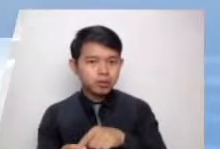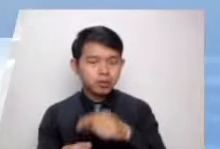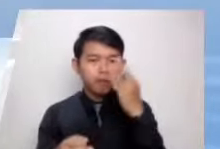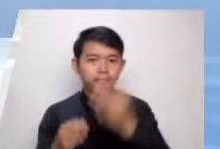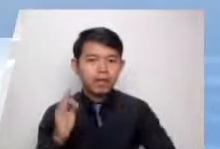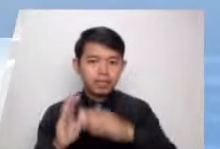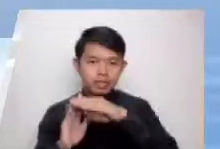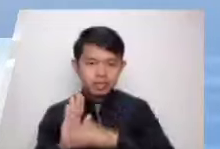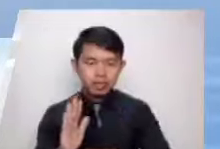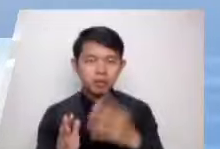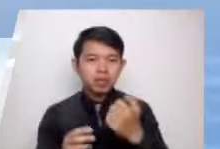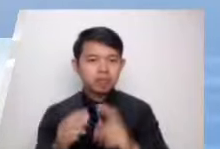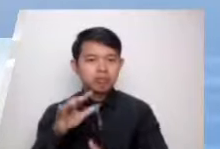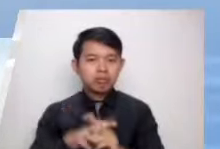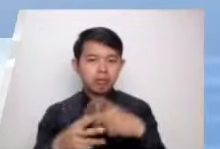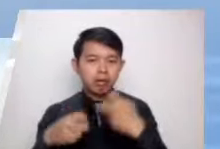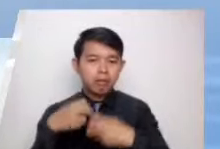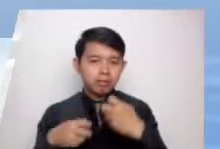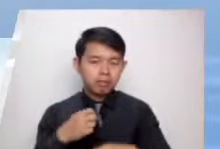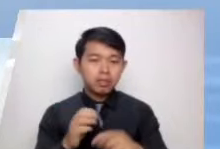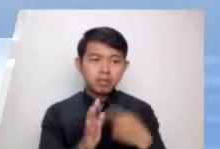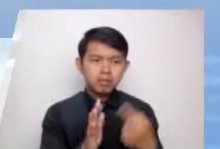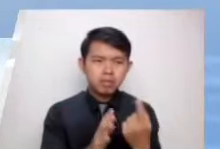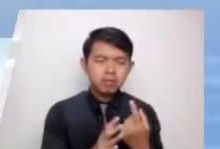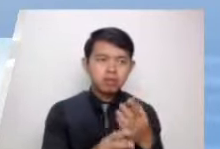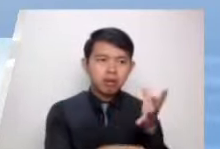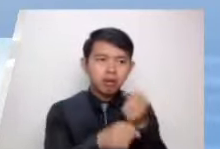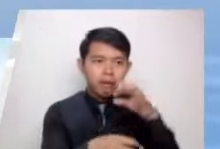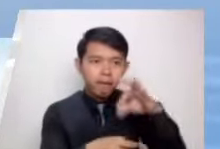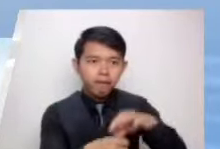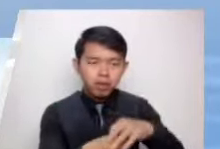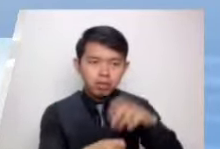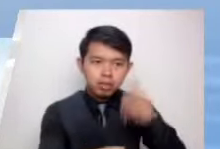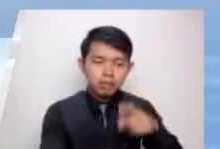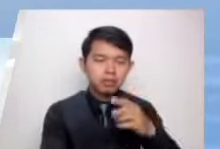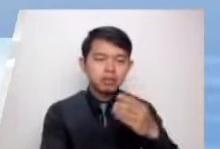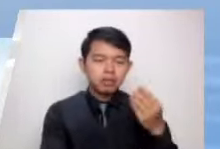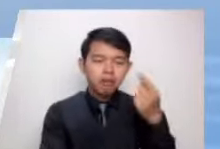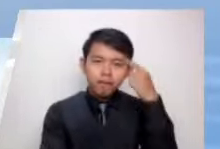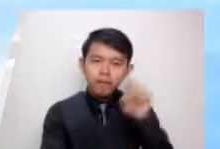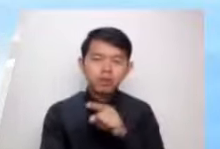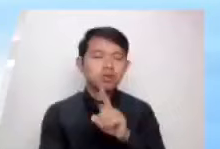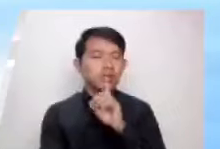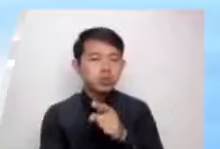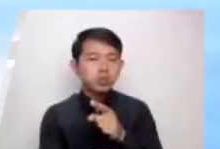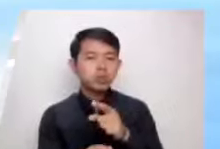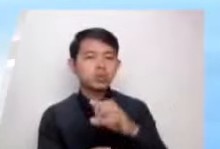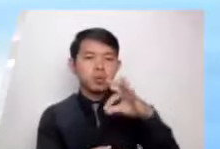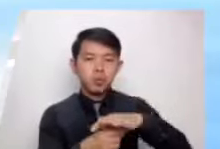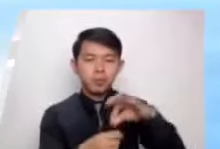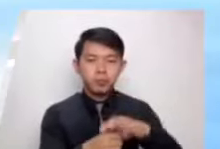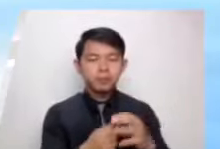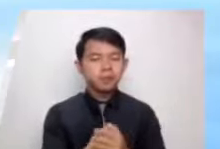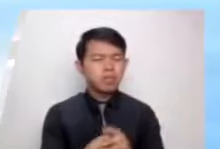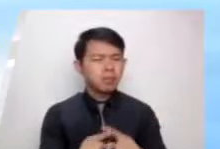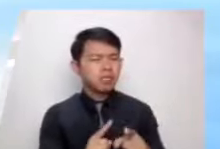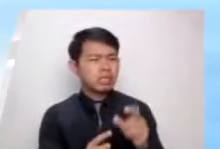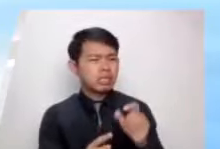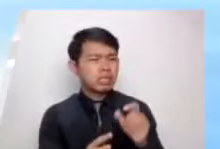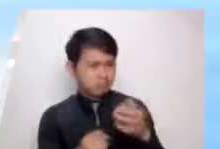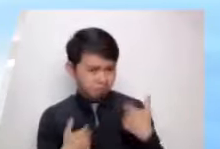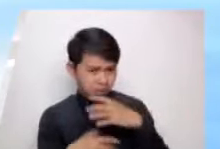Dahil minsan nakakakuha sila ng boto na dapat ay boto para sa lehitimong kandidato. Yun na nga po sana itatanong ko, ano bang epekto kapag ka naisama yung mga